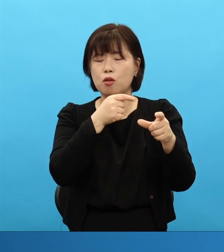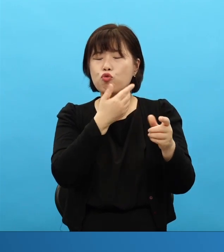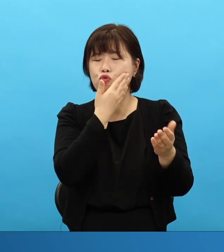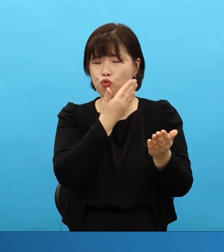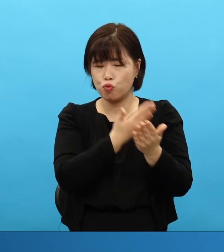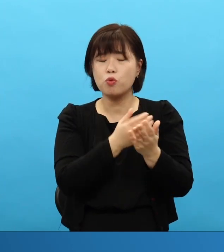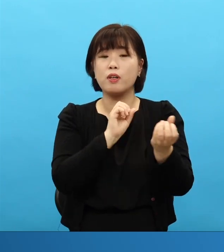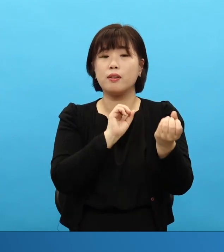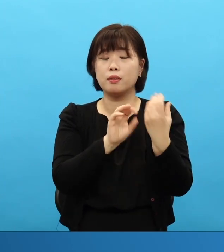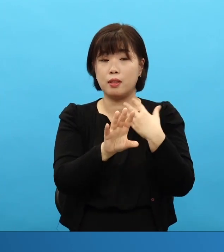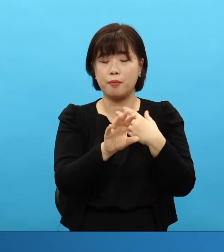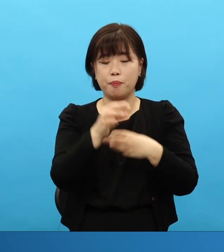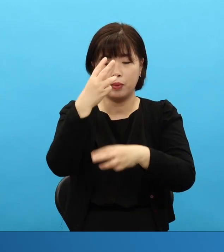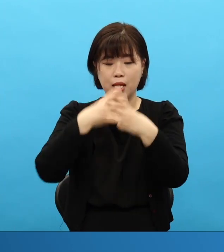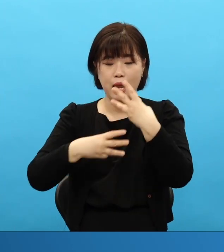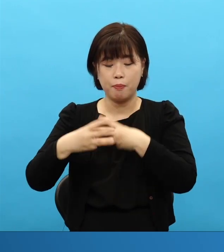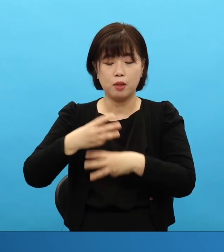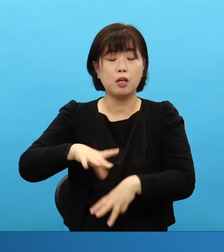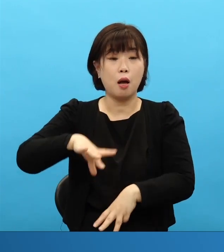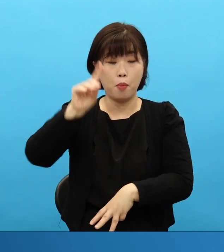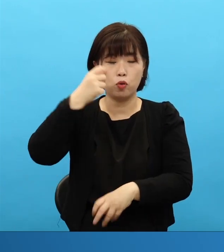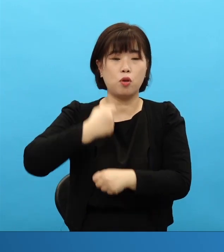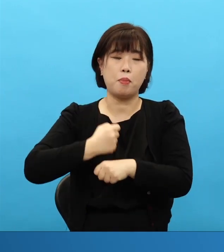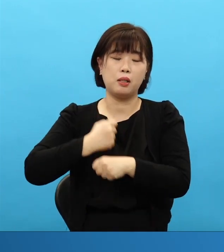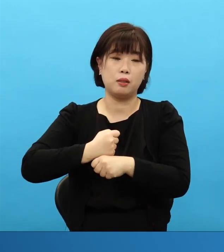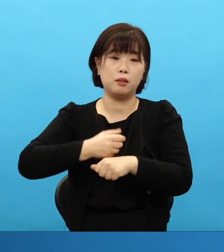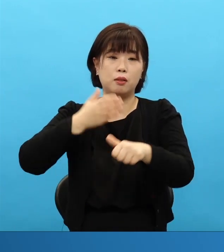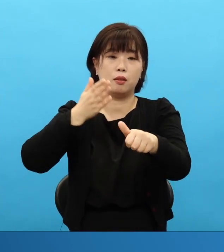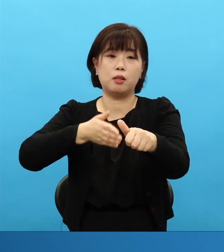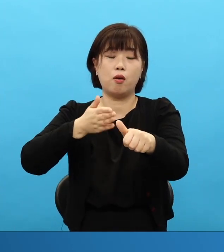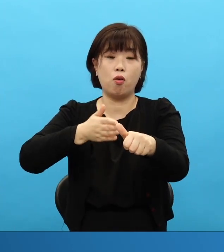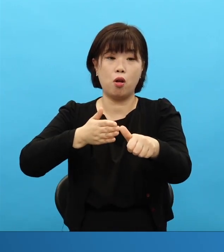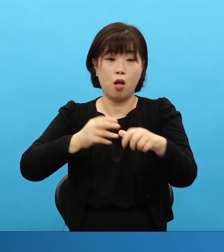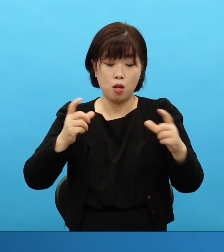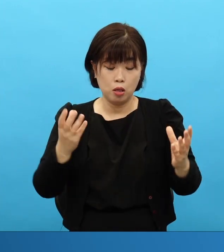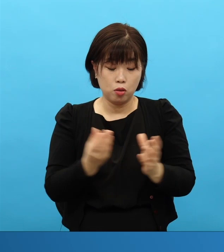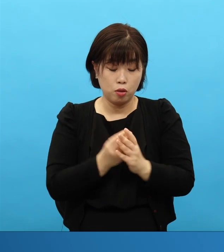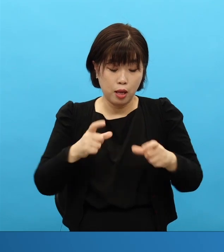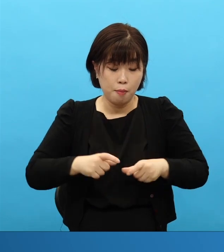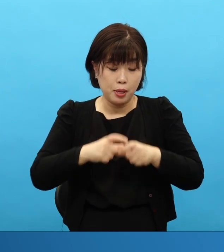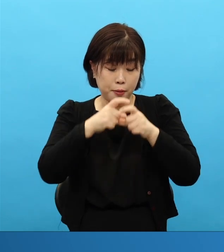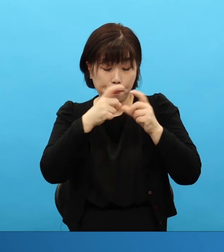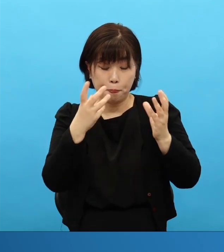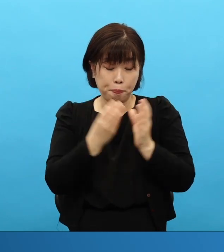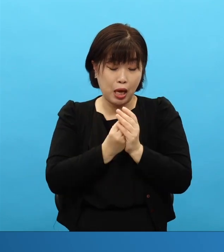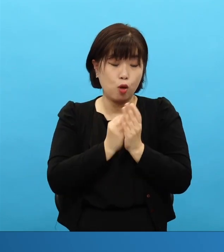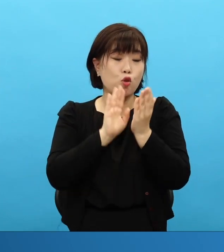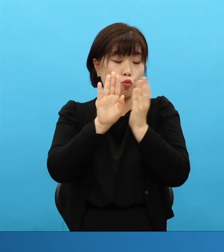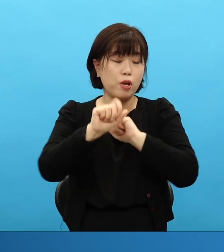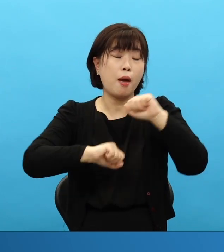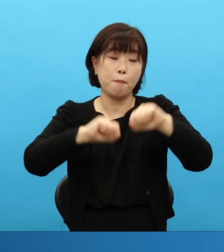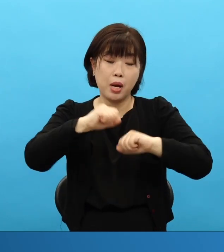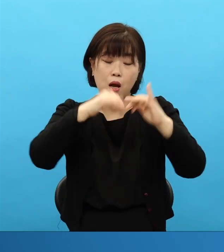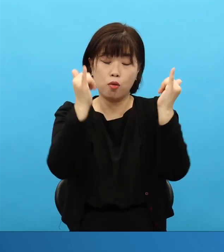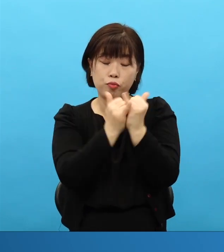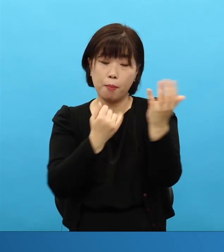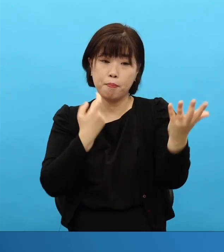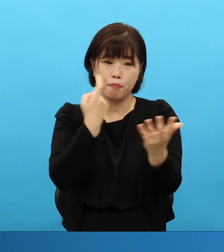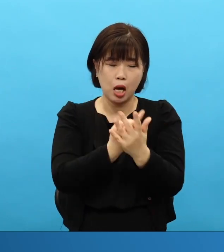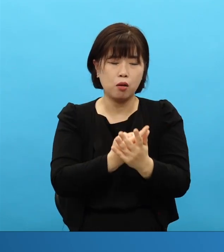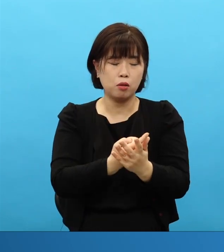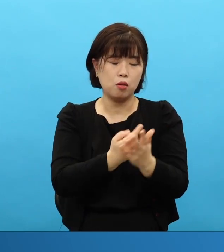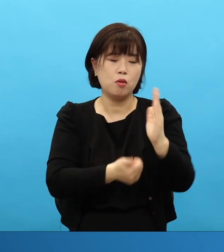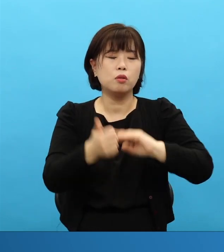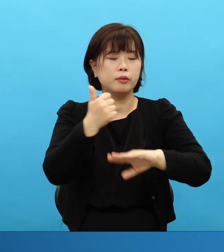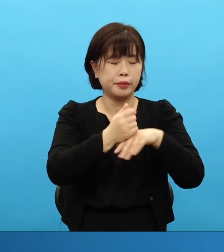렘넌트가 이걸 가지고 나가야 된다. The remnants must take this as they 무조건 go. 성공해요. Absolutely, they'll be successful. 중자 여러분이 가졌다. 여러분은